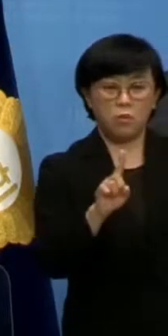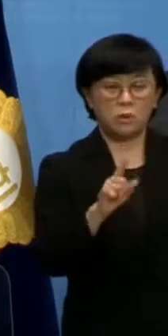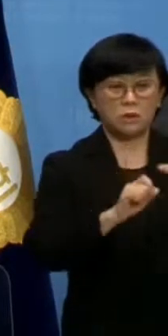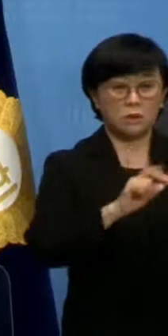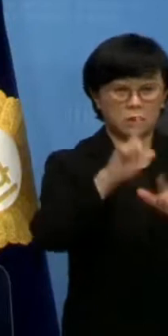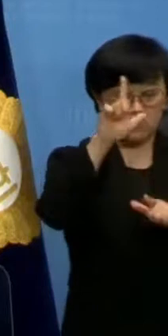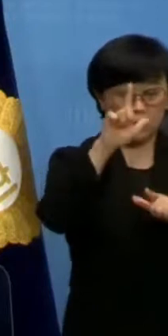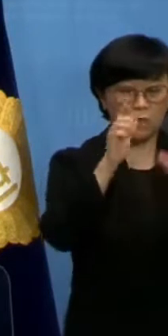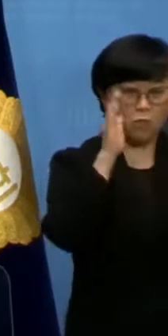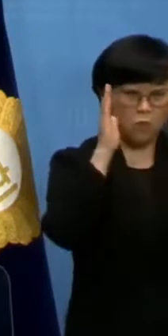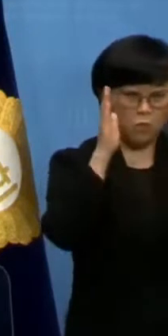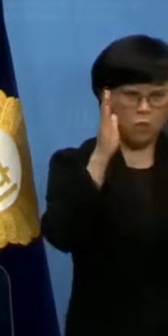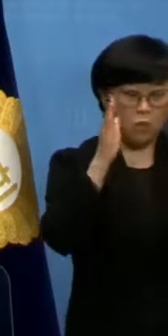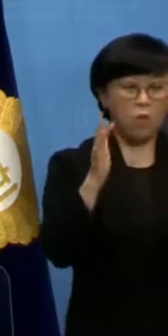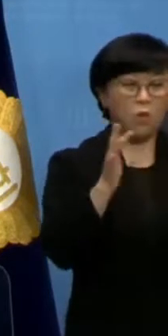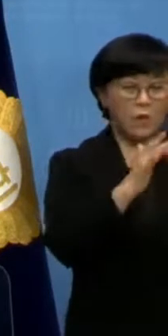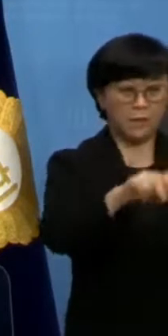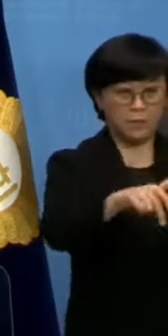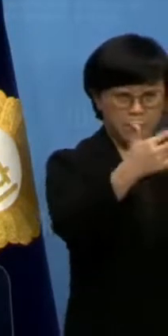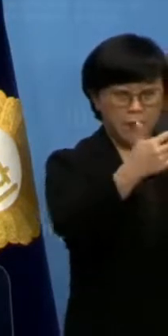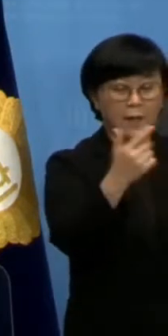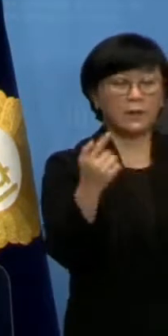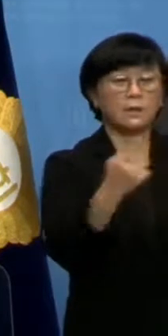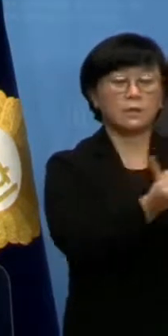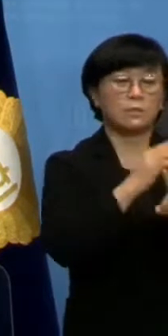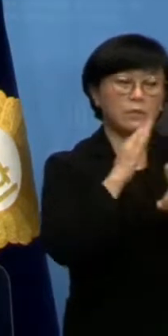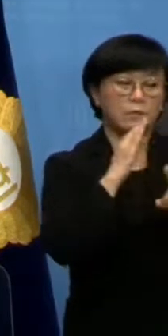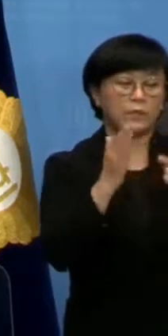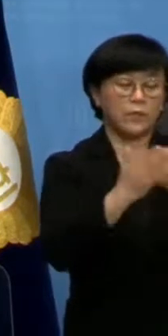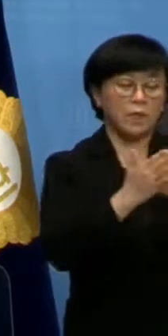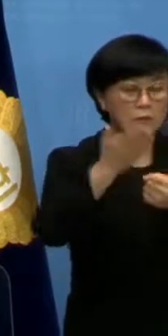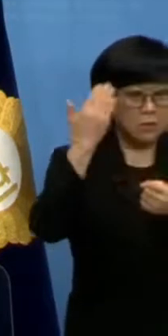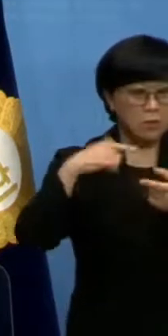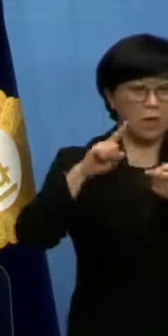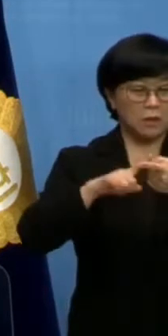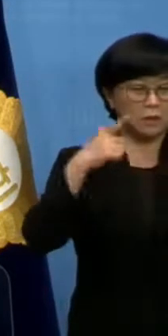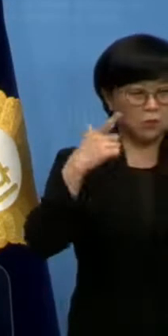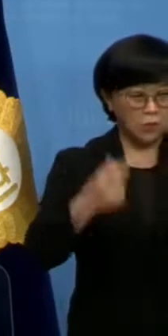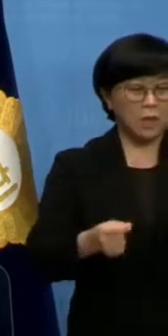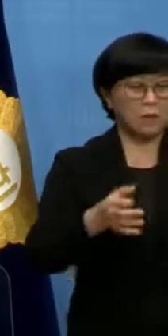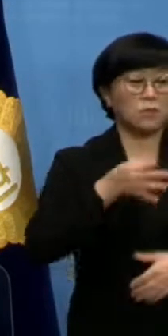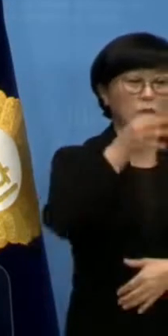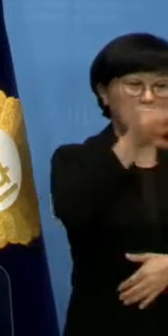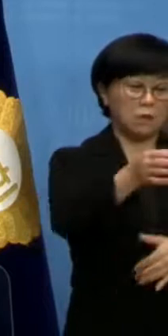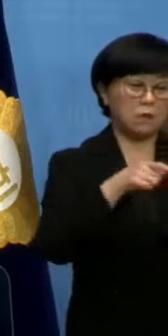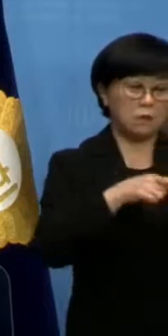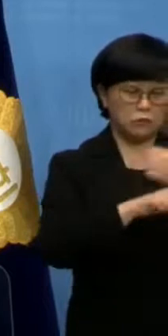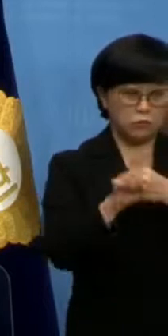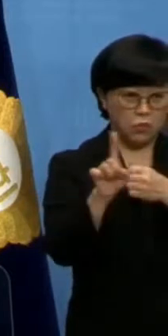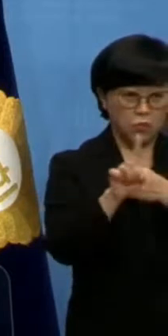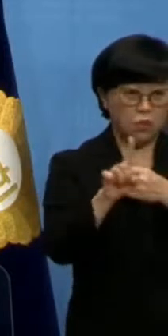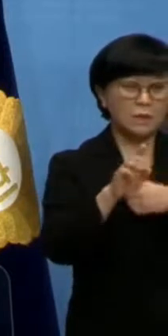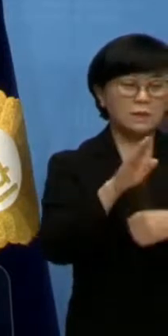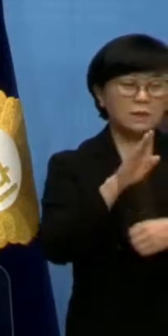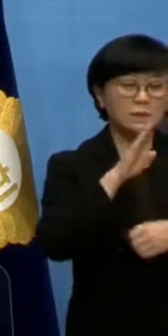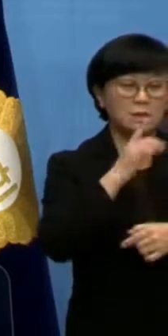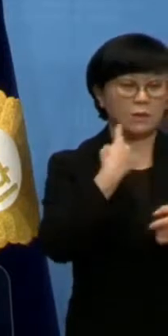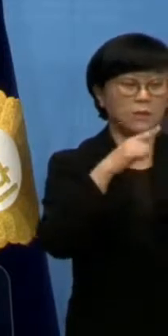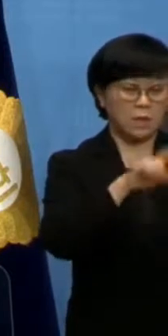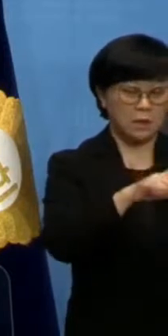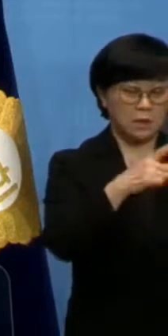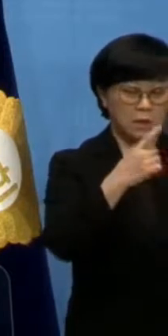대부분의 수업이 온라인으로 전환되었는데도 이전과 같은 수준의 등록금을 내는 게 과연